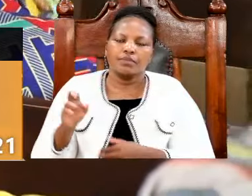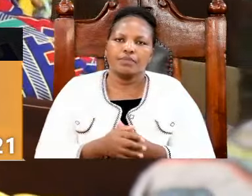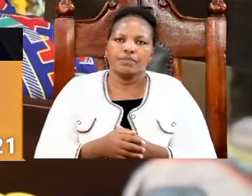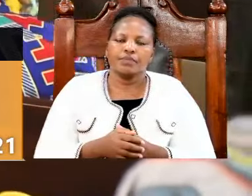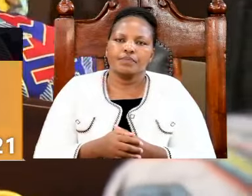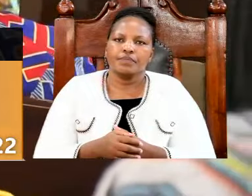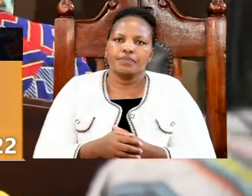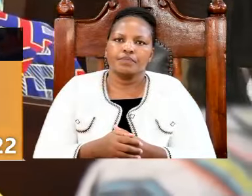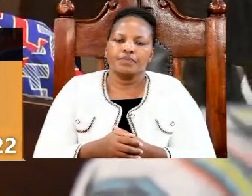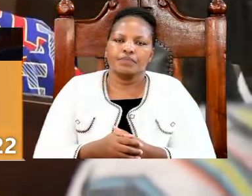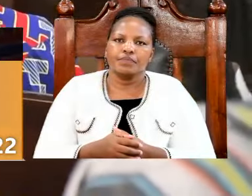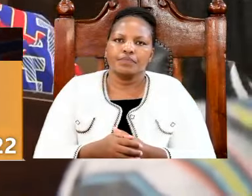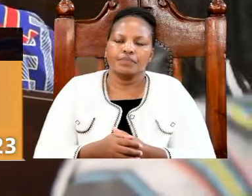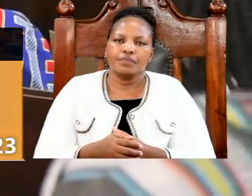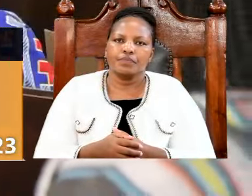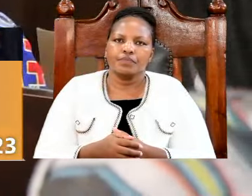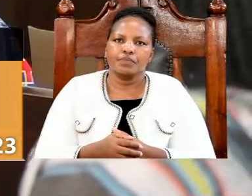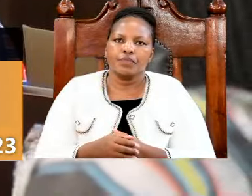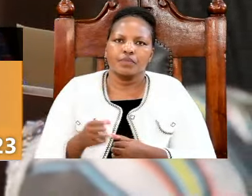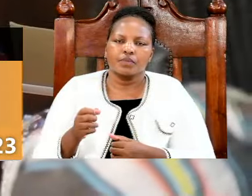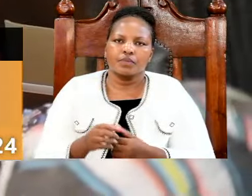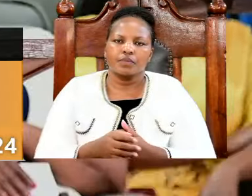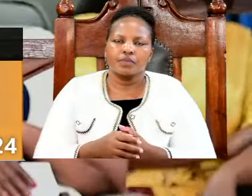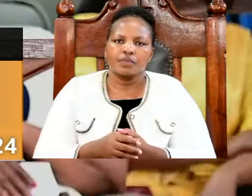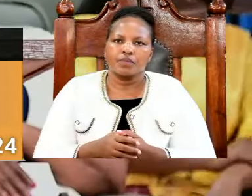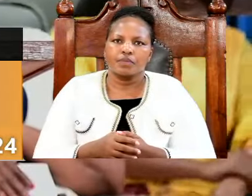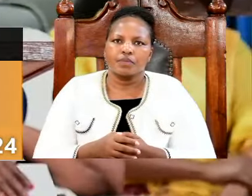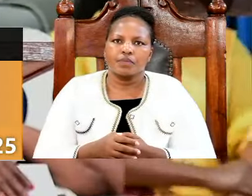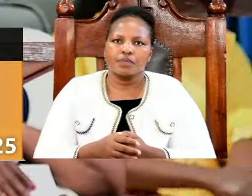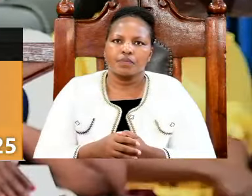26 mwezi wa 5 mwaka wa